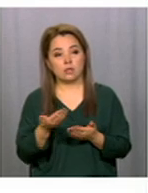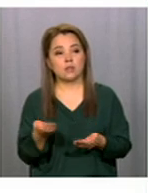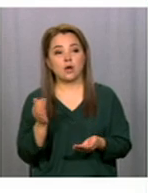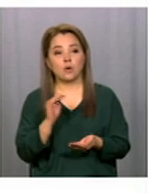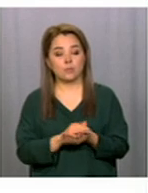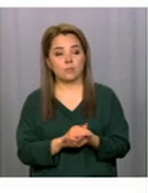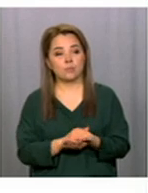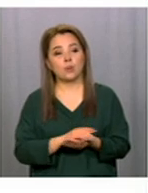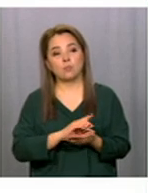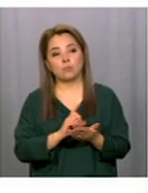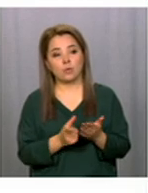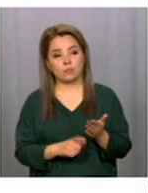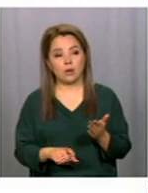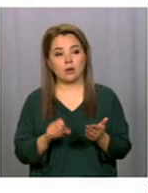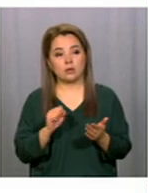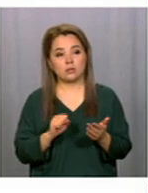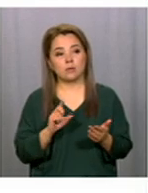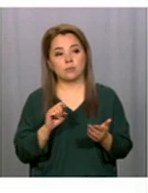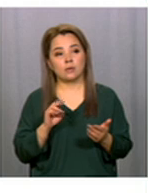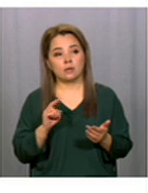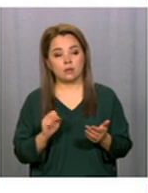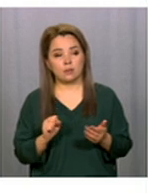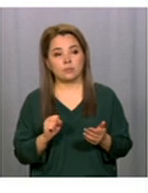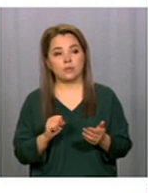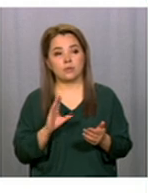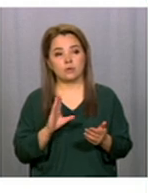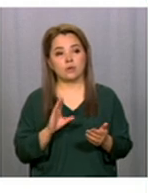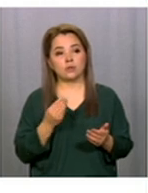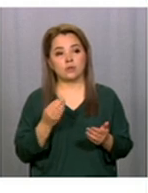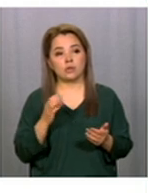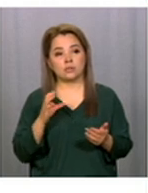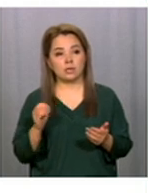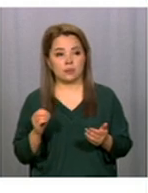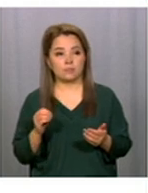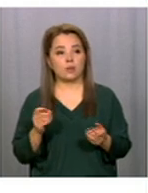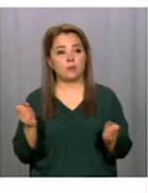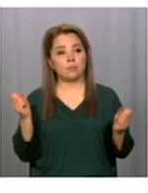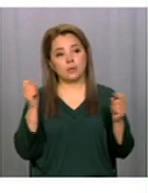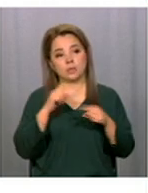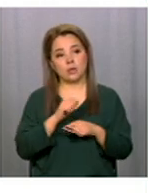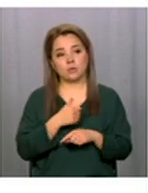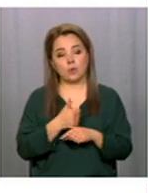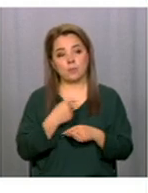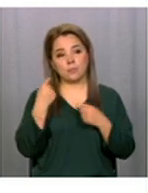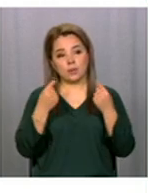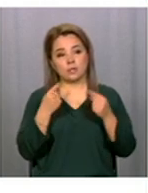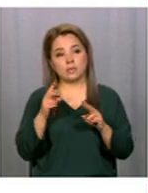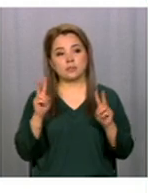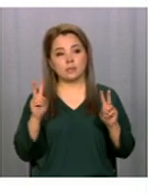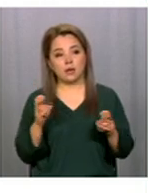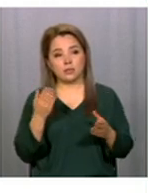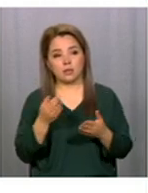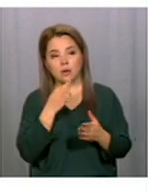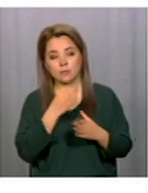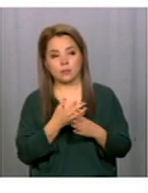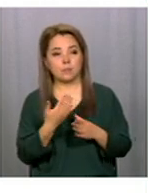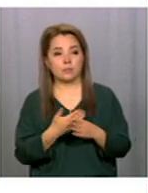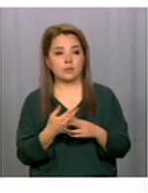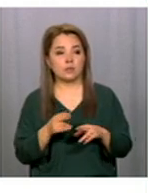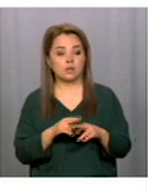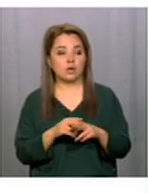с повестью Александра Бека «Волоколамское шоссе». Определите основную мысль текста, опираясь на